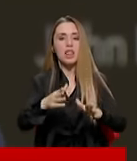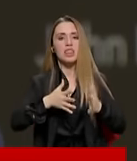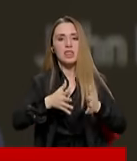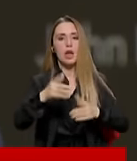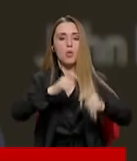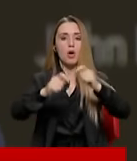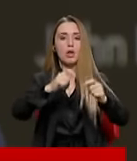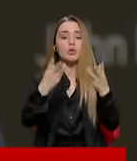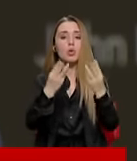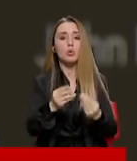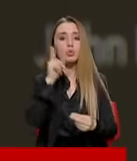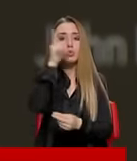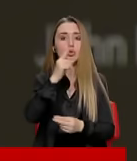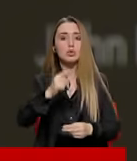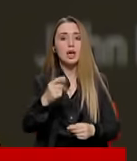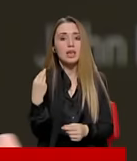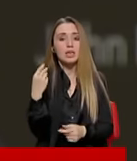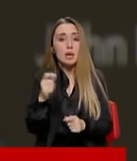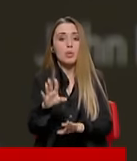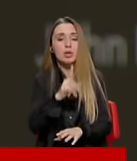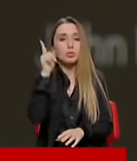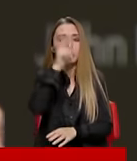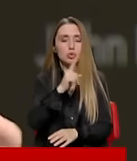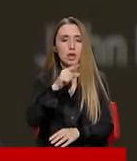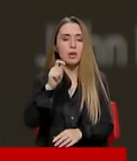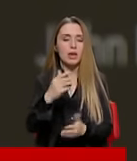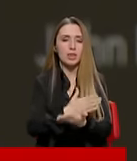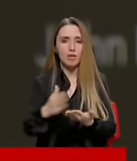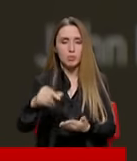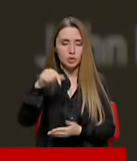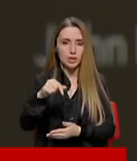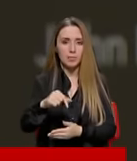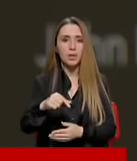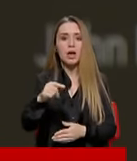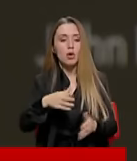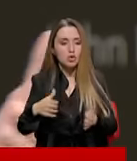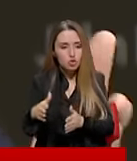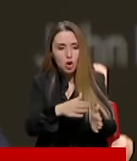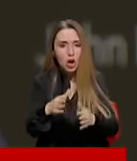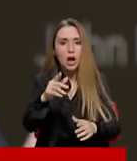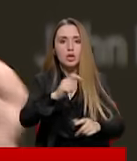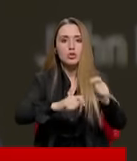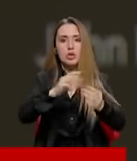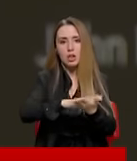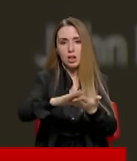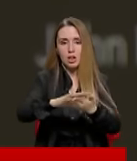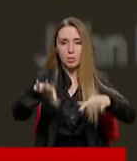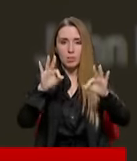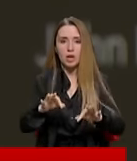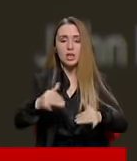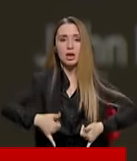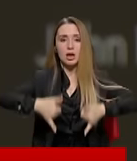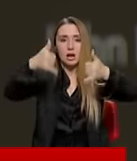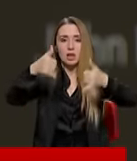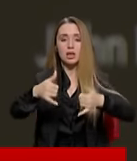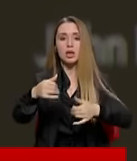nedeniyle yapamamıştı orayı yapıyoruz bu arada bütün ara sokakların restorasyonların girildi Kalede ü etaptan